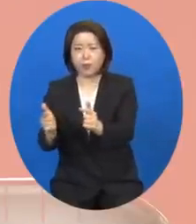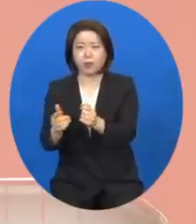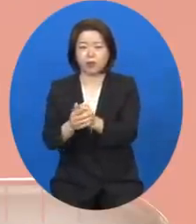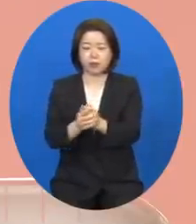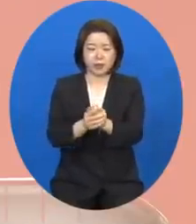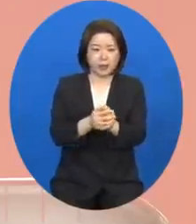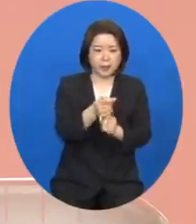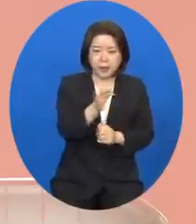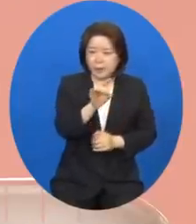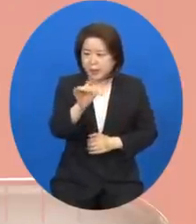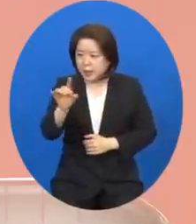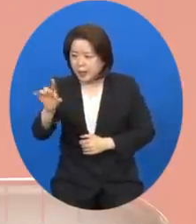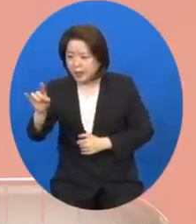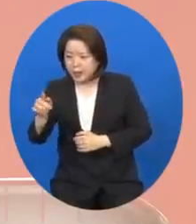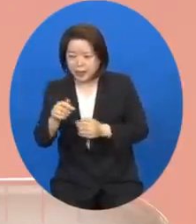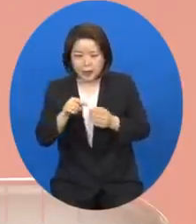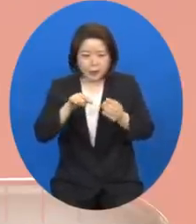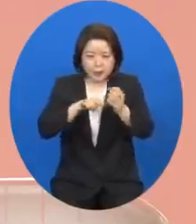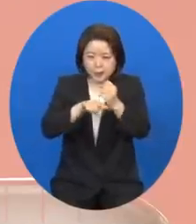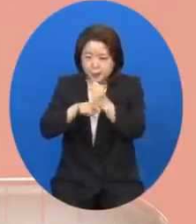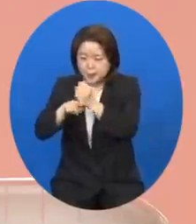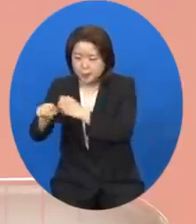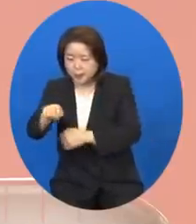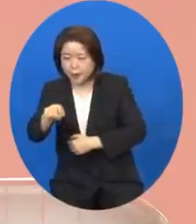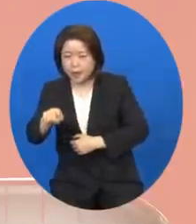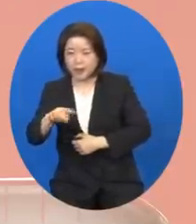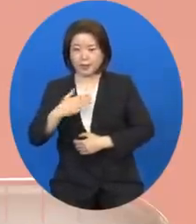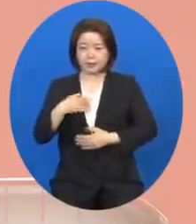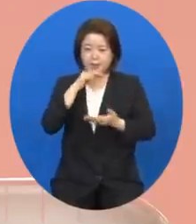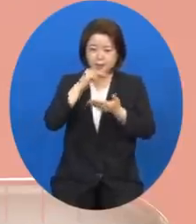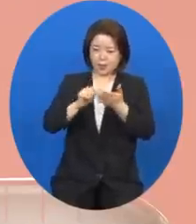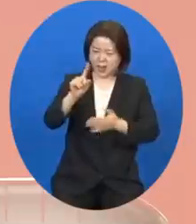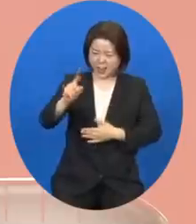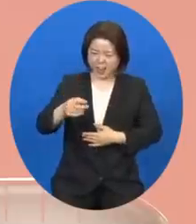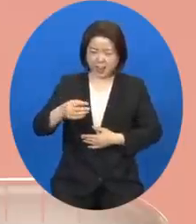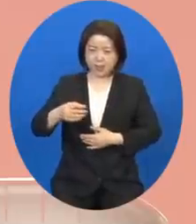시시비비 따져가면서 하나도 손해보는 일 없이,